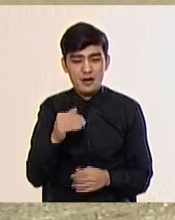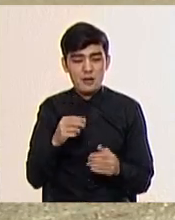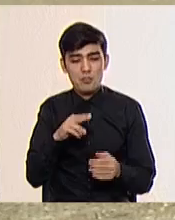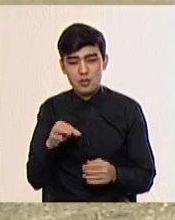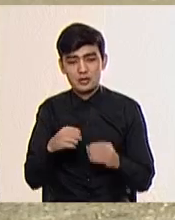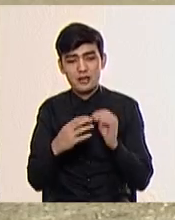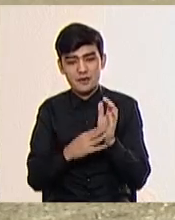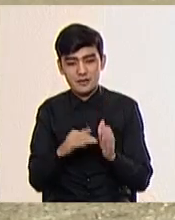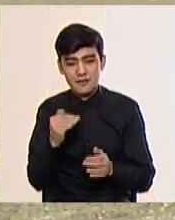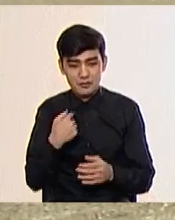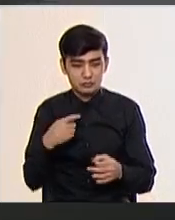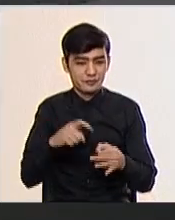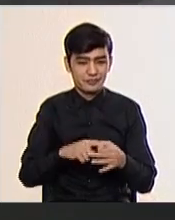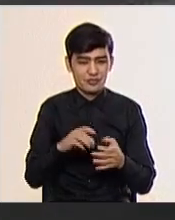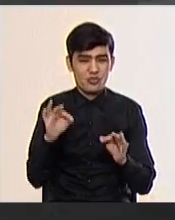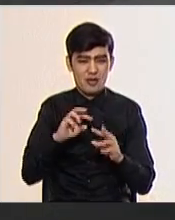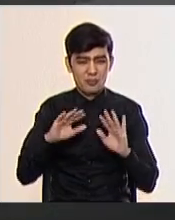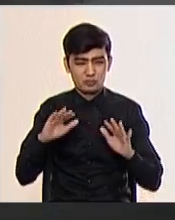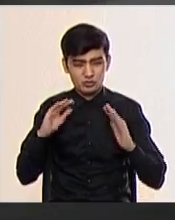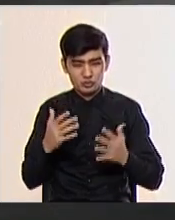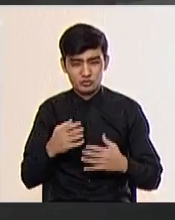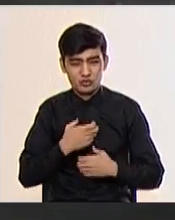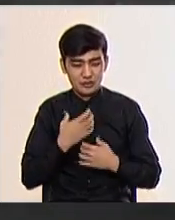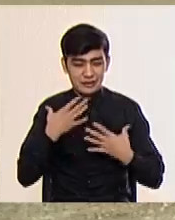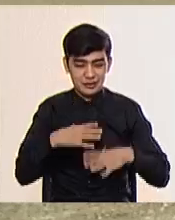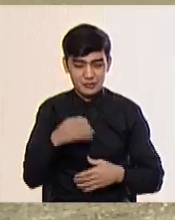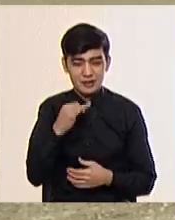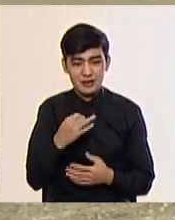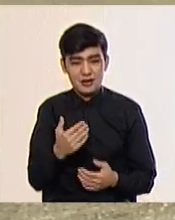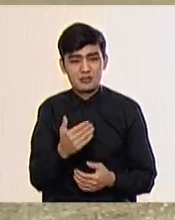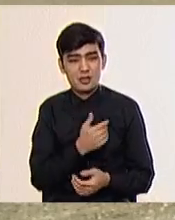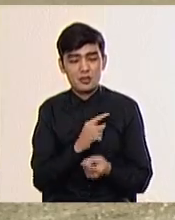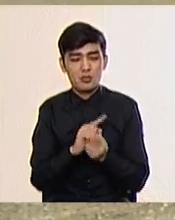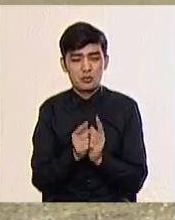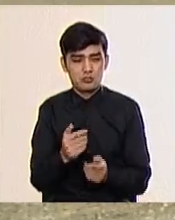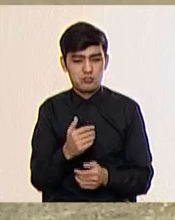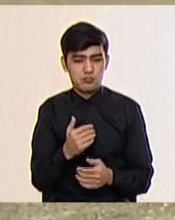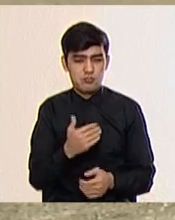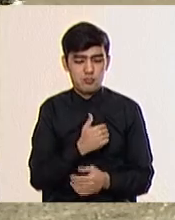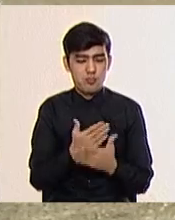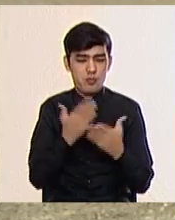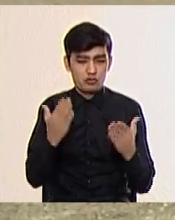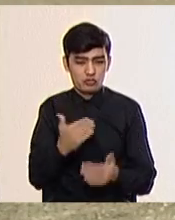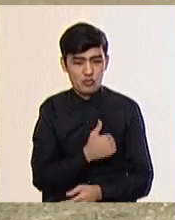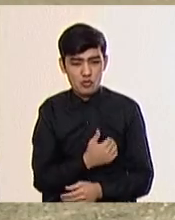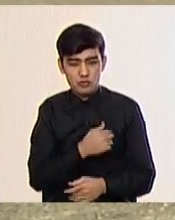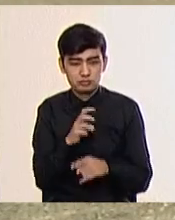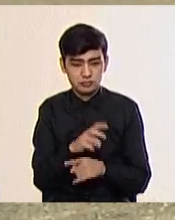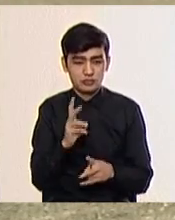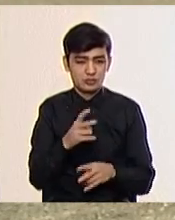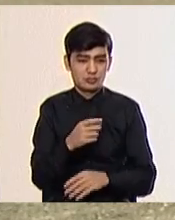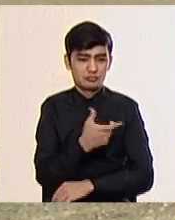19 февраля не регистрировали. У нас, наоборот, больше желающих, и люди хотят получить вакцину вот на данный момент, нежели те,